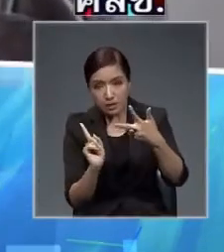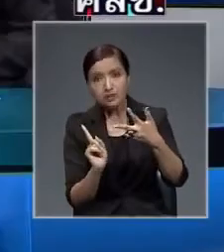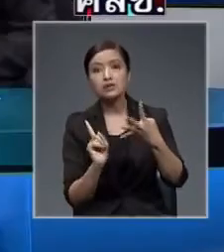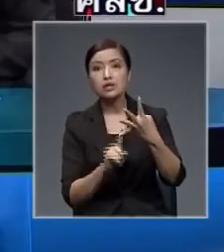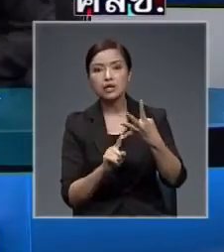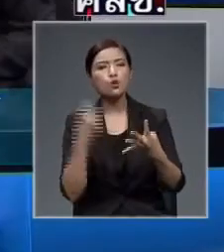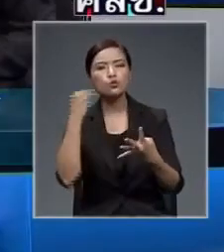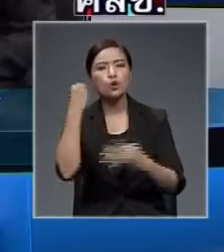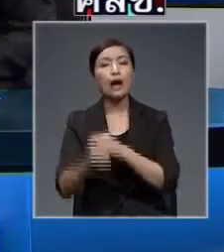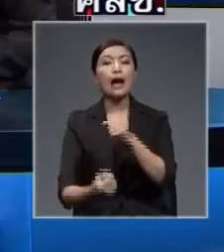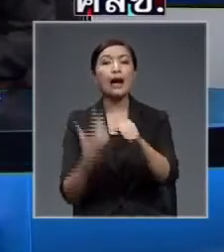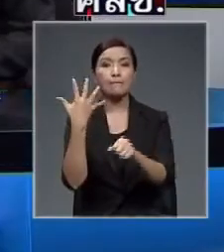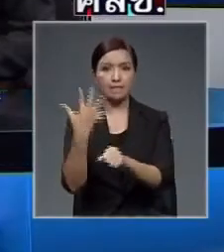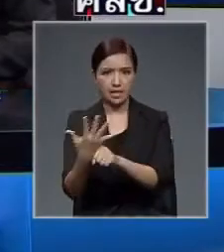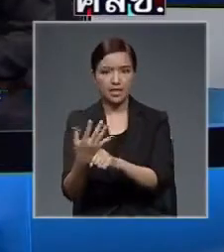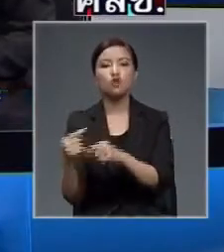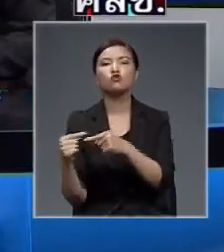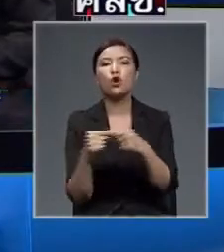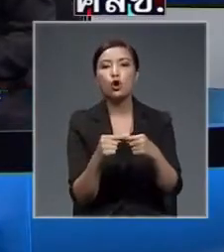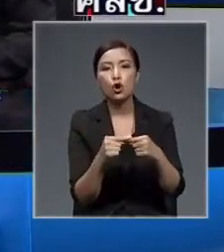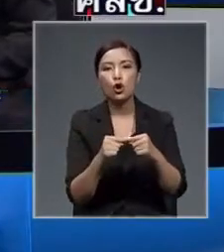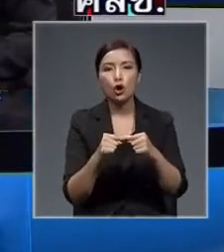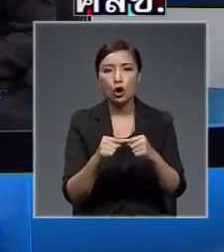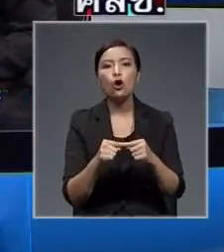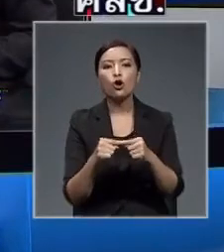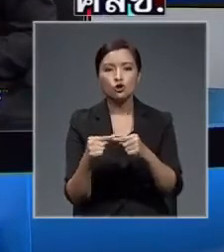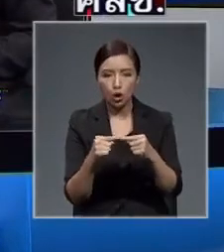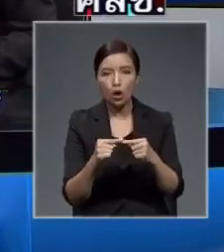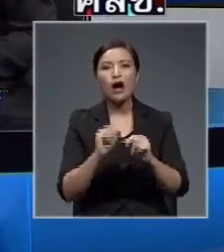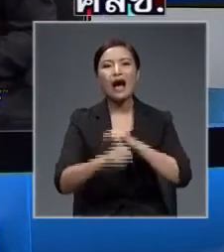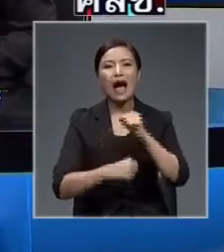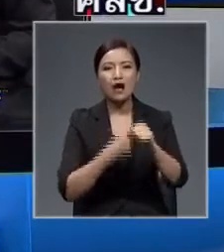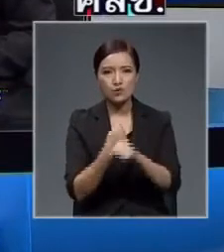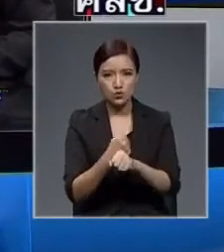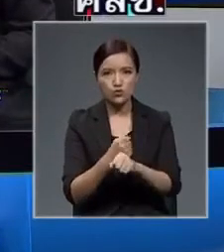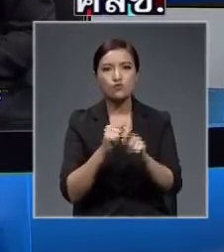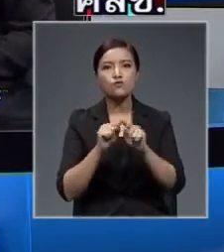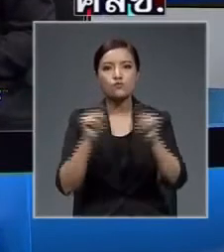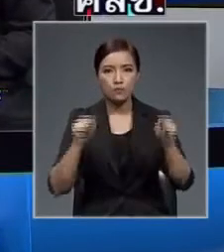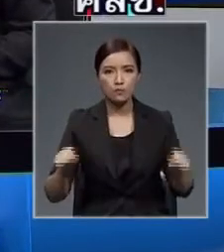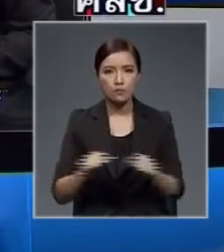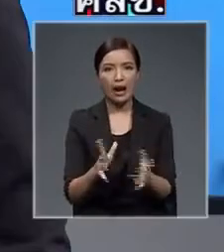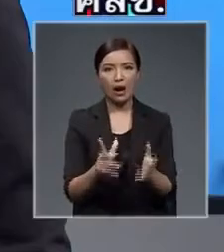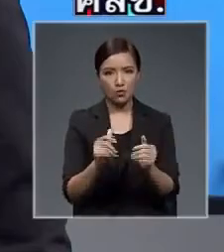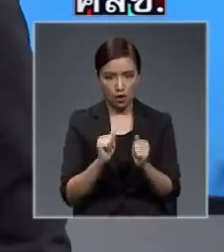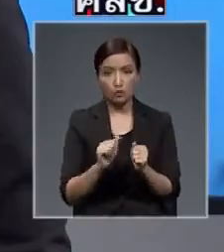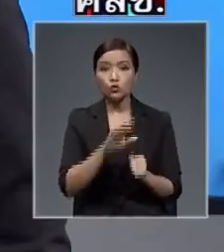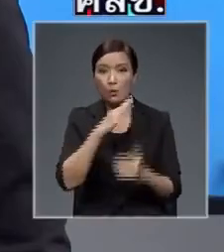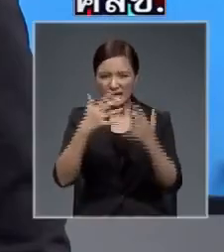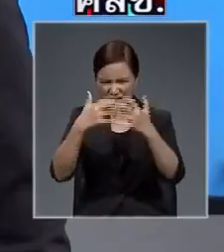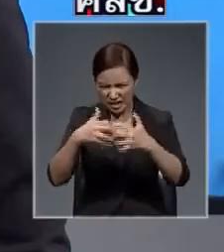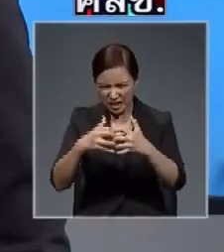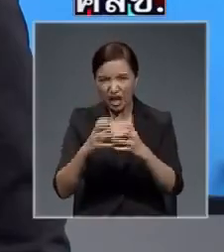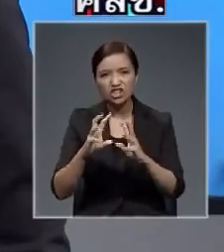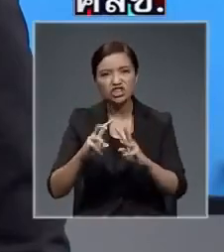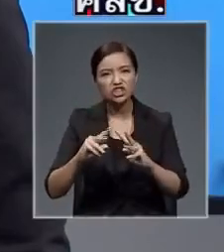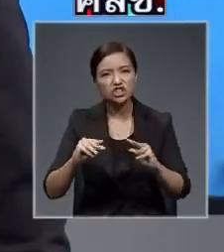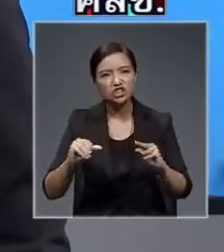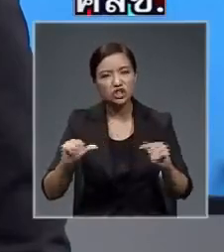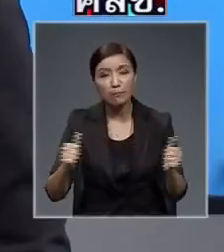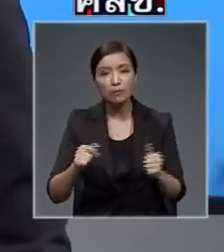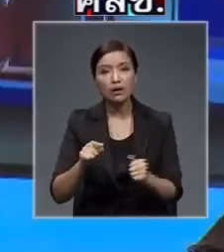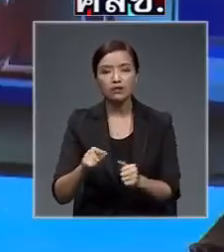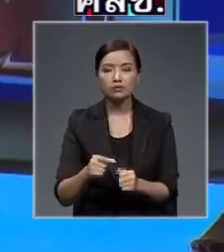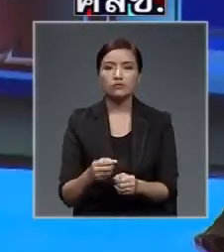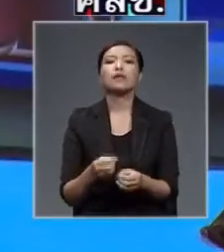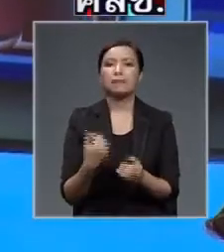ทำการต่ออายุใบอนุญาตนะคะแล้วเมื่อหมดอายุเครื่องนะคะเราก็จะมีขั้นตอนวิธีการว่าจะท